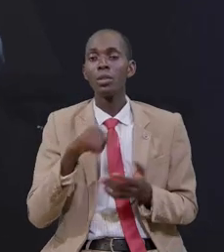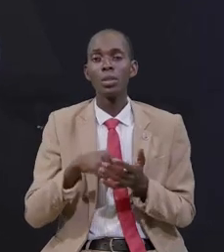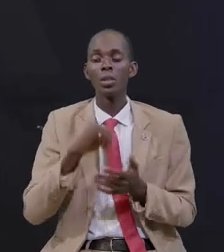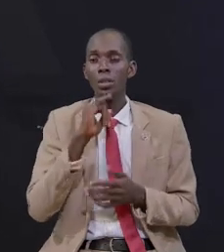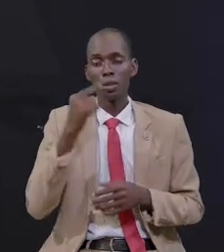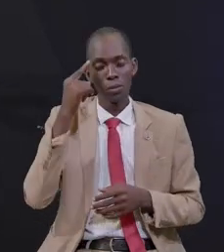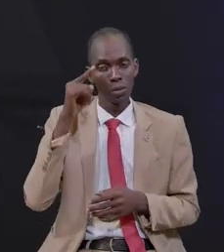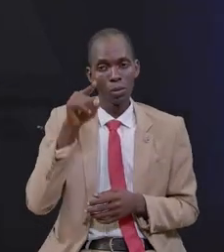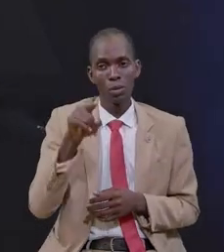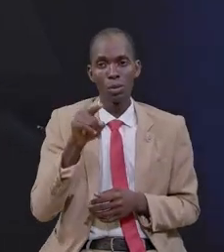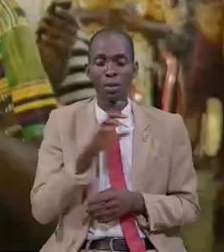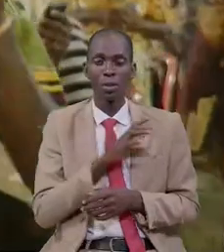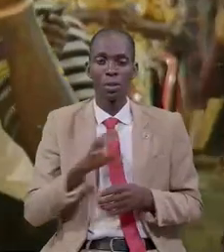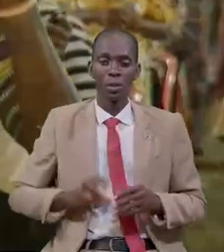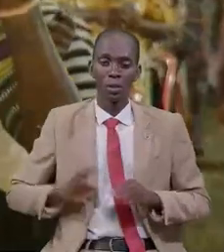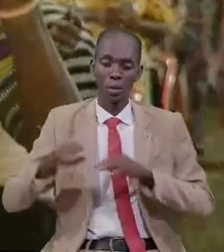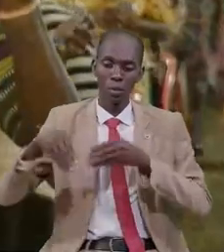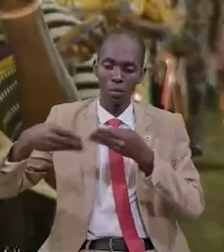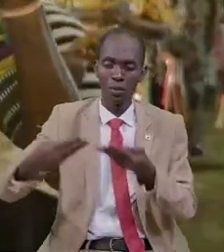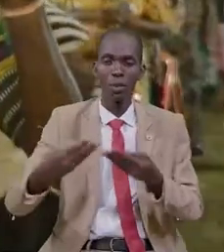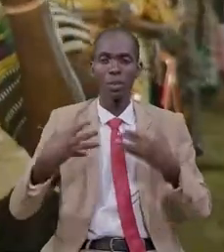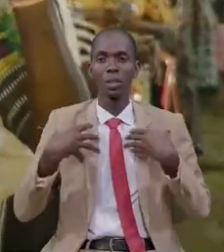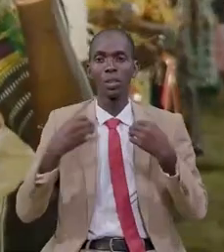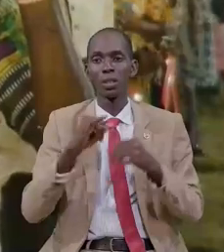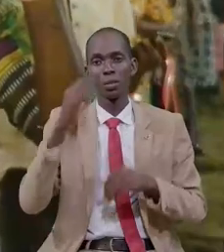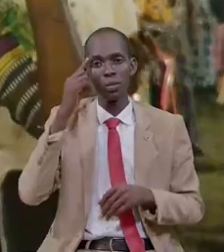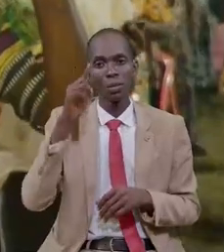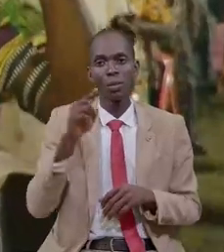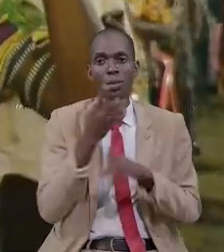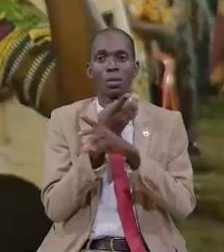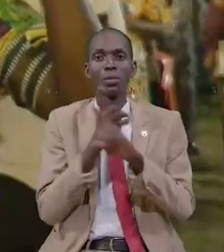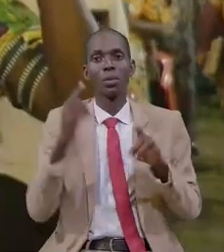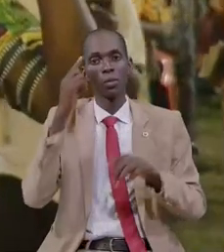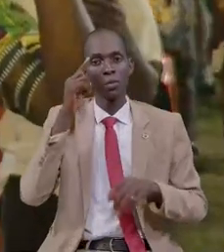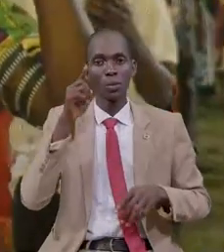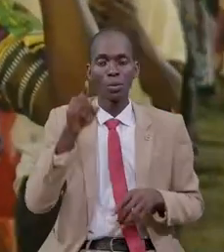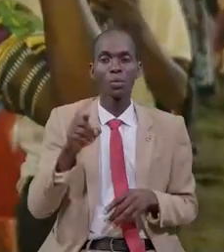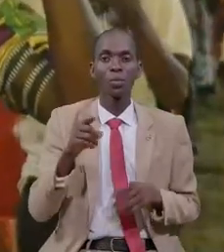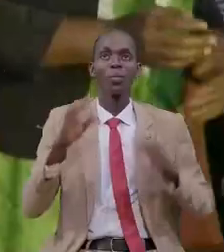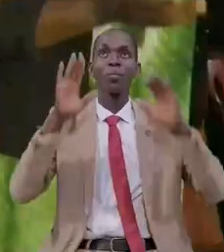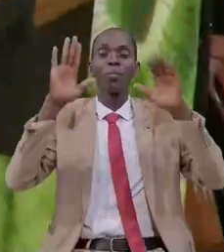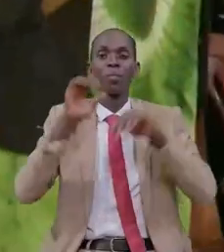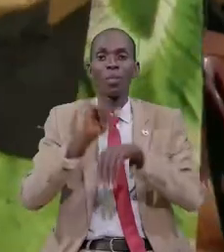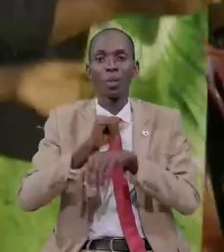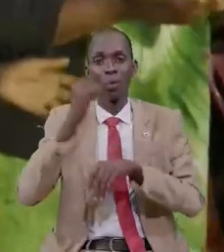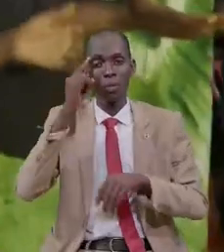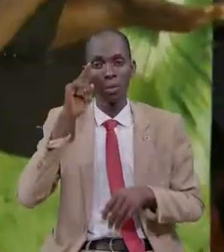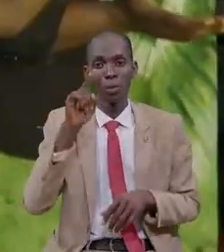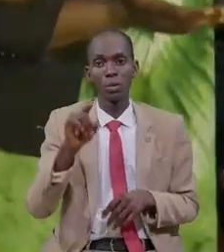accrédité. Christ a pourvu la guérison pour toi, la délivrance pour toi, le miracle pour